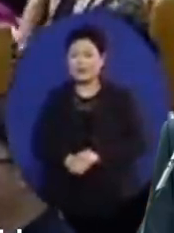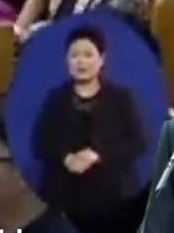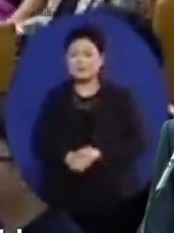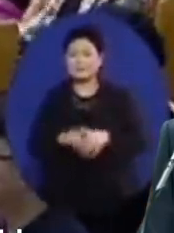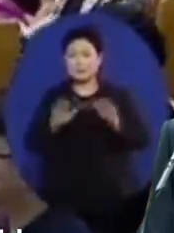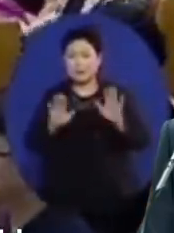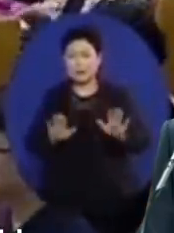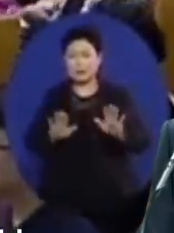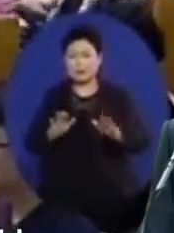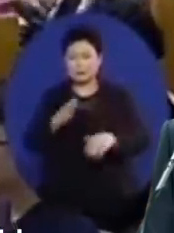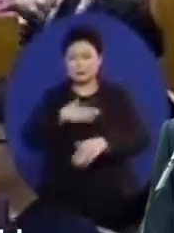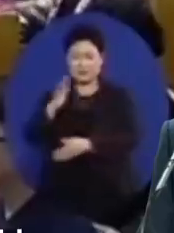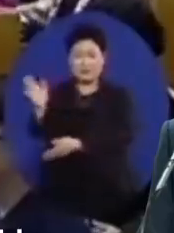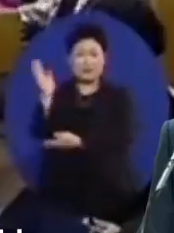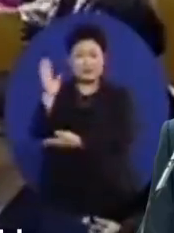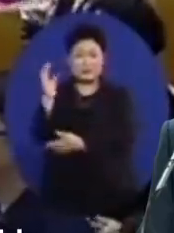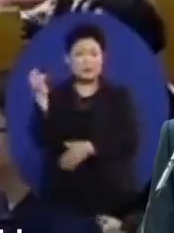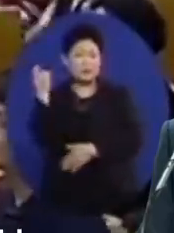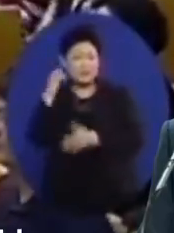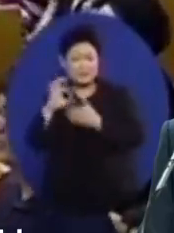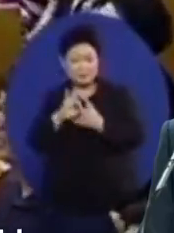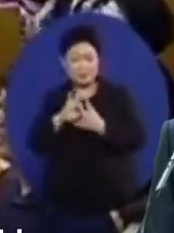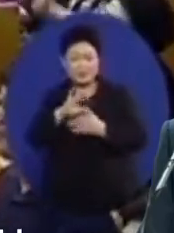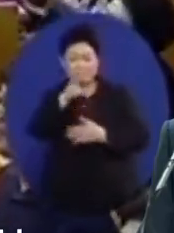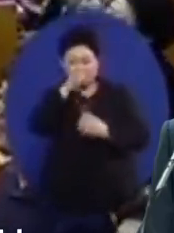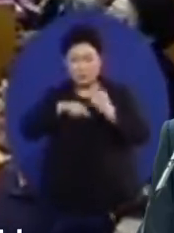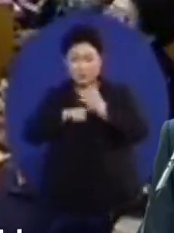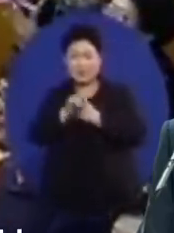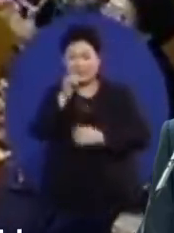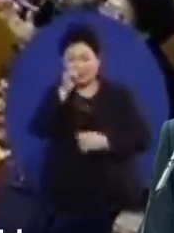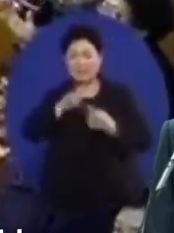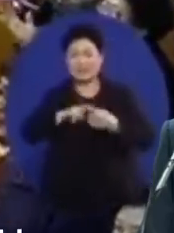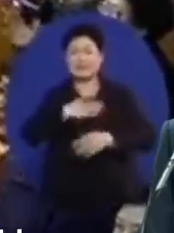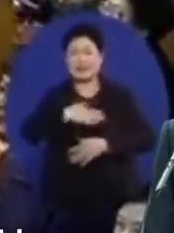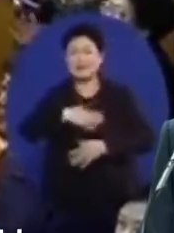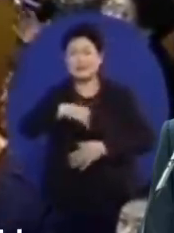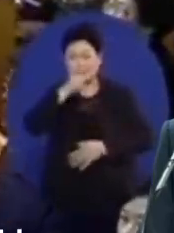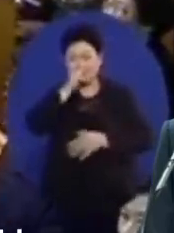오늘 제 설교를 들으면 좋은 일이 있는 이유를 알게 되실 것입니다.